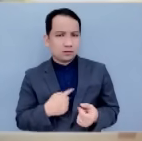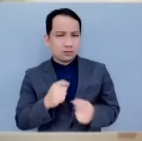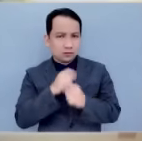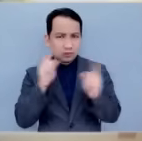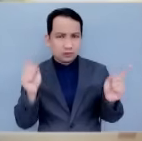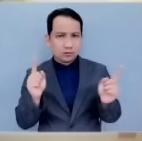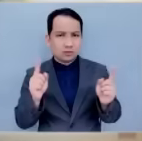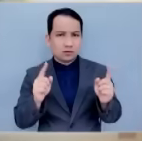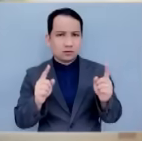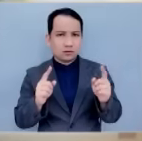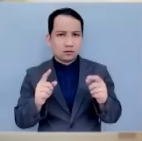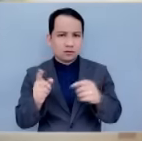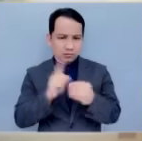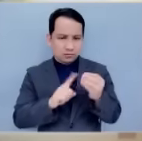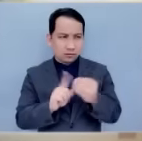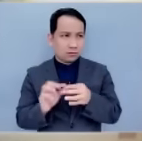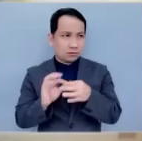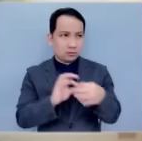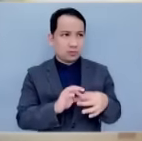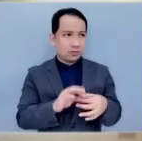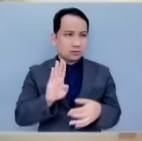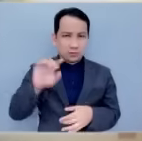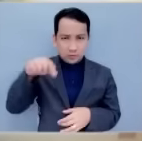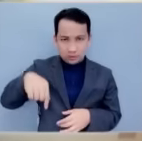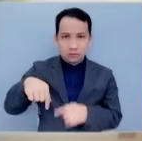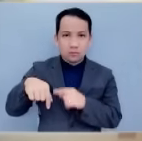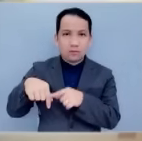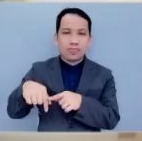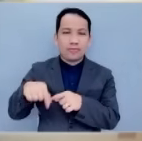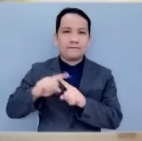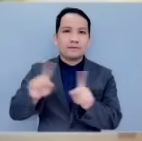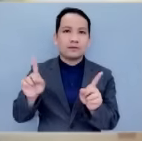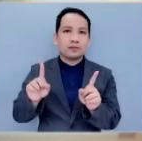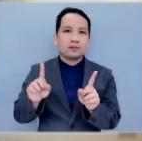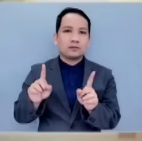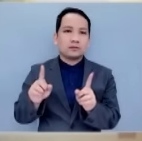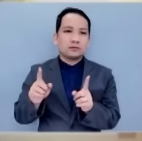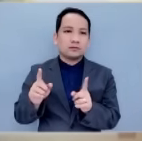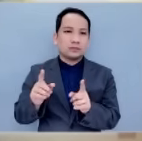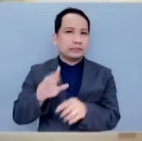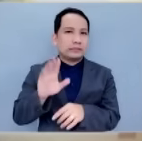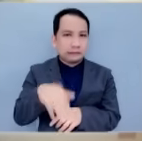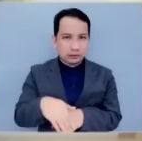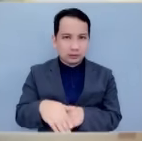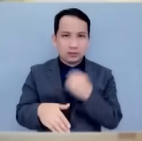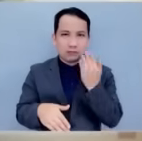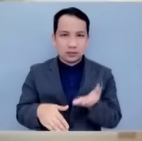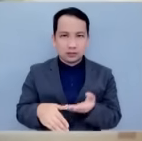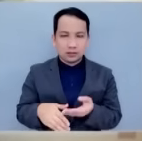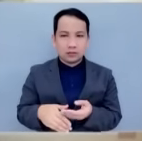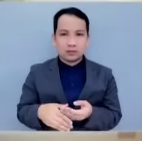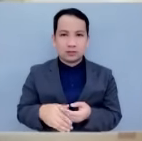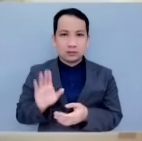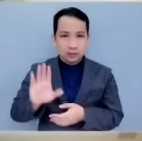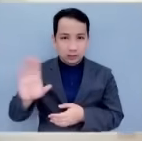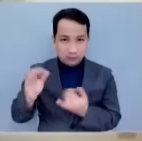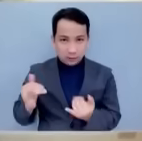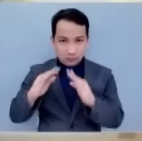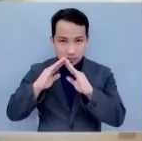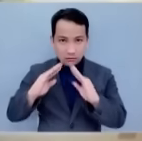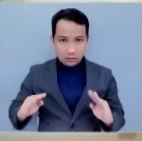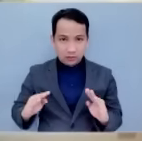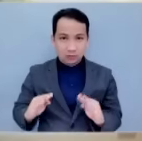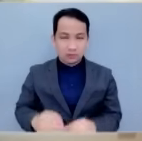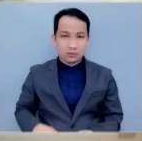Batang Quiapo. Tapos sabi niya, hindi. Namatay siya sa bahay niya ngayon. Nandun na. Pero